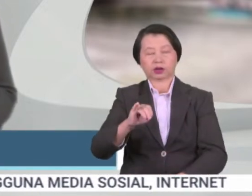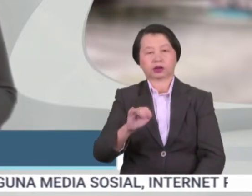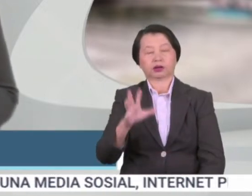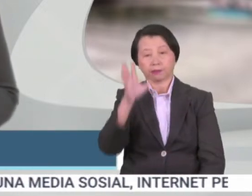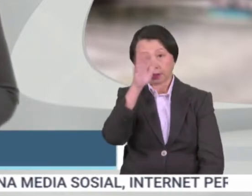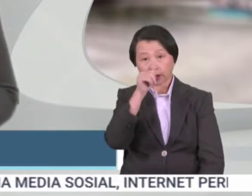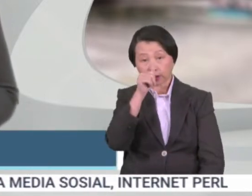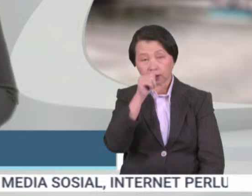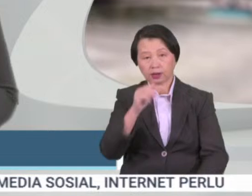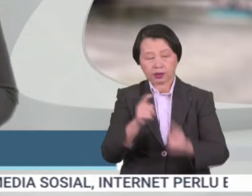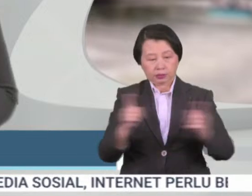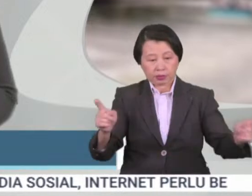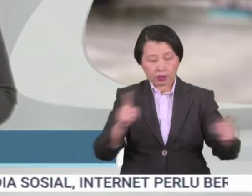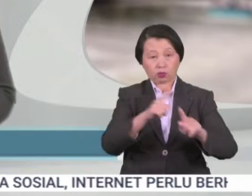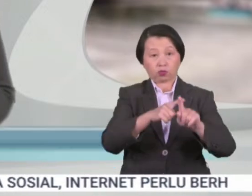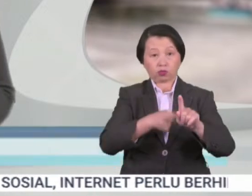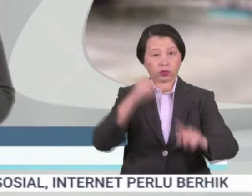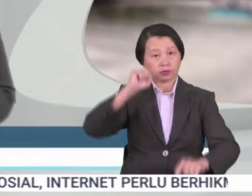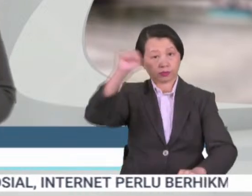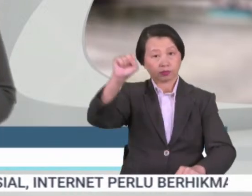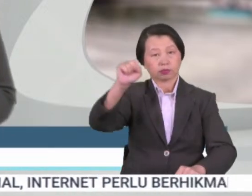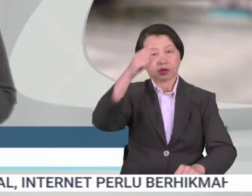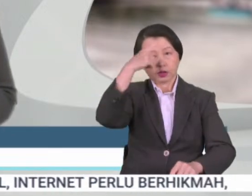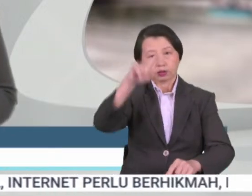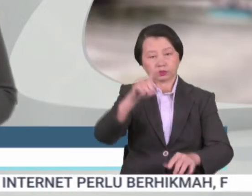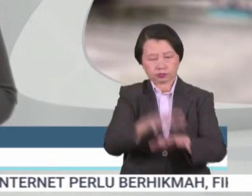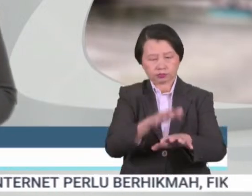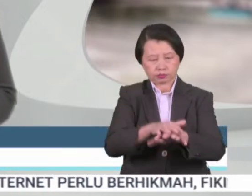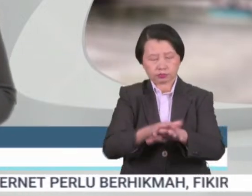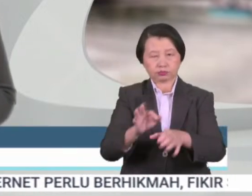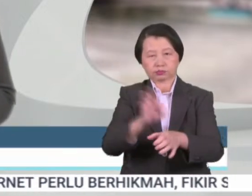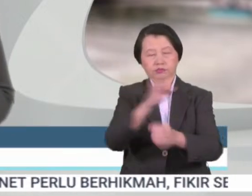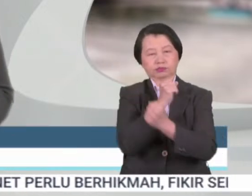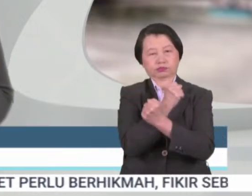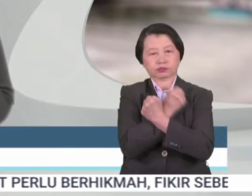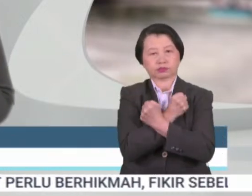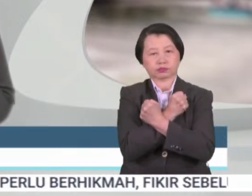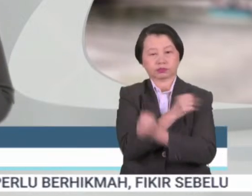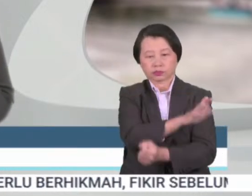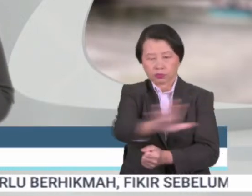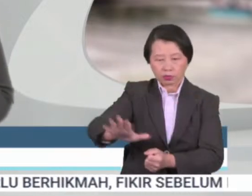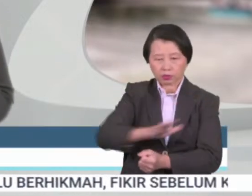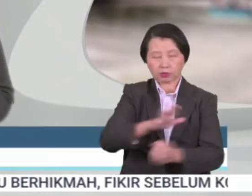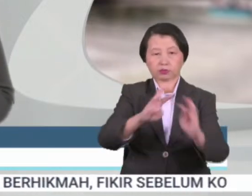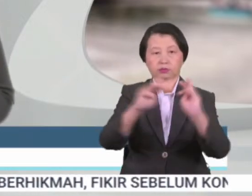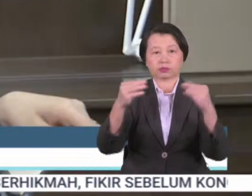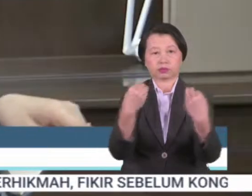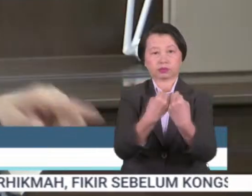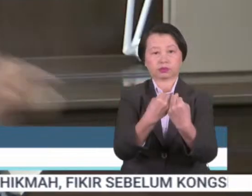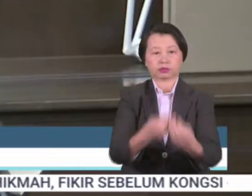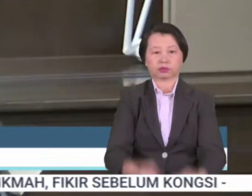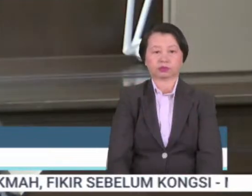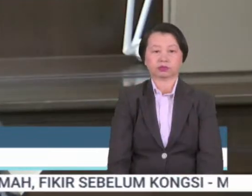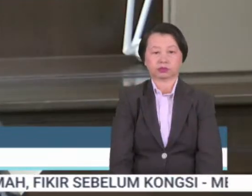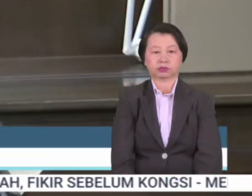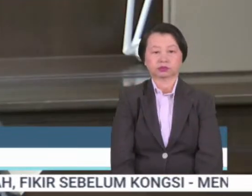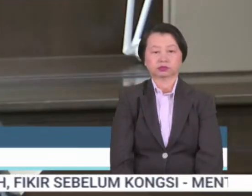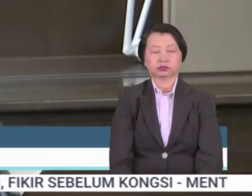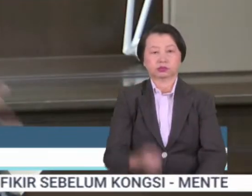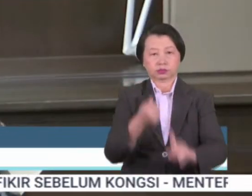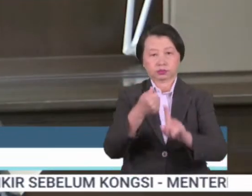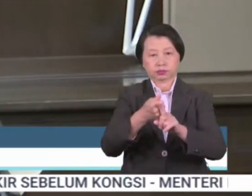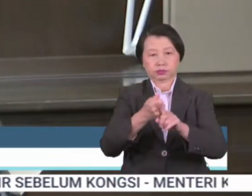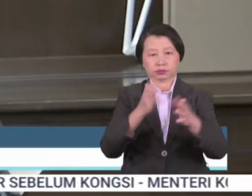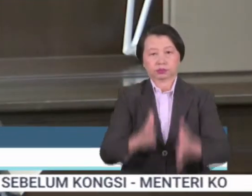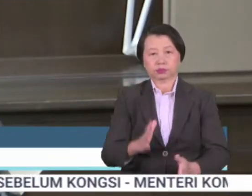Melaka sepanjang bulan kebangsaan ini ia bagi menyemarakkan semangat patriotik dalam kalangan masyarakat pengarahnya